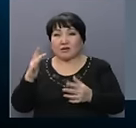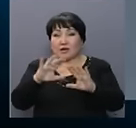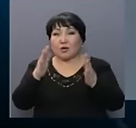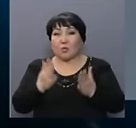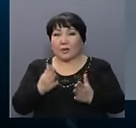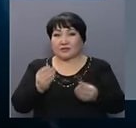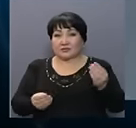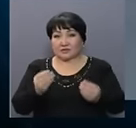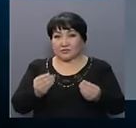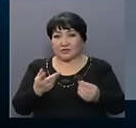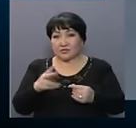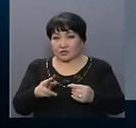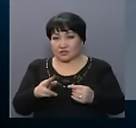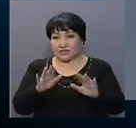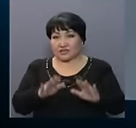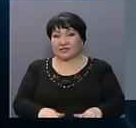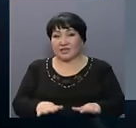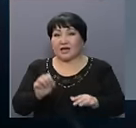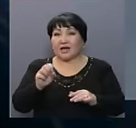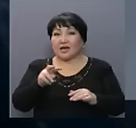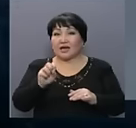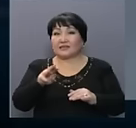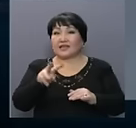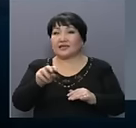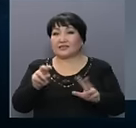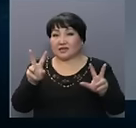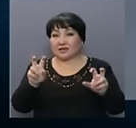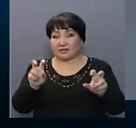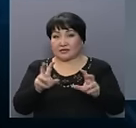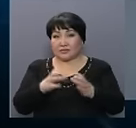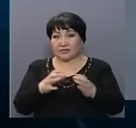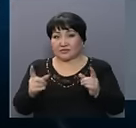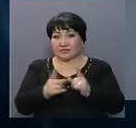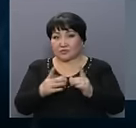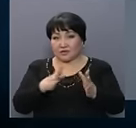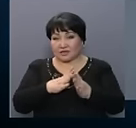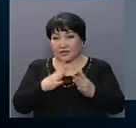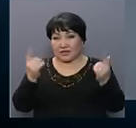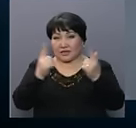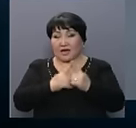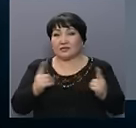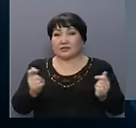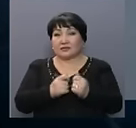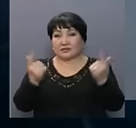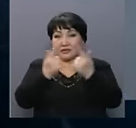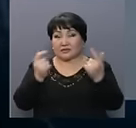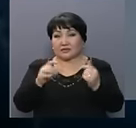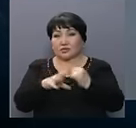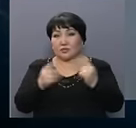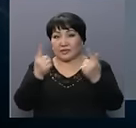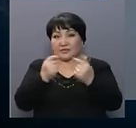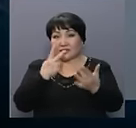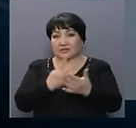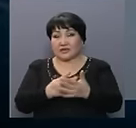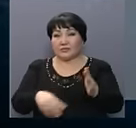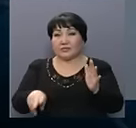жергілікті Атлетико Националь командасымен кездеспек болған. Франс Пресс ақпарат агенттігі таратқан соңғы мәліметке сүйенсек, ұшаққа мінген